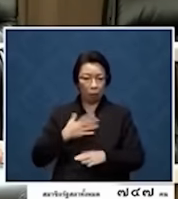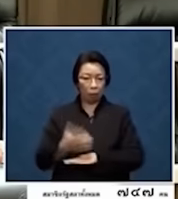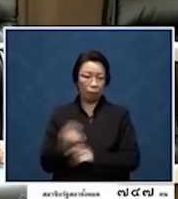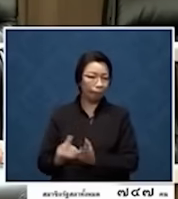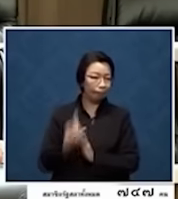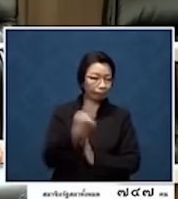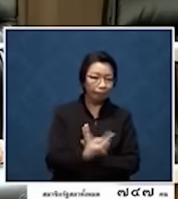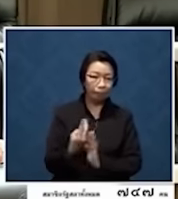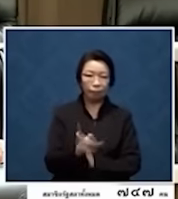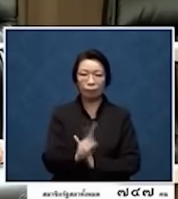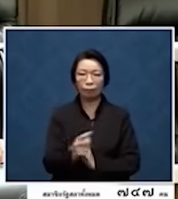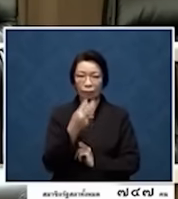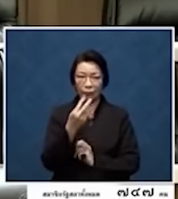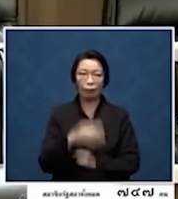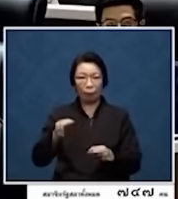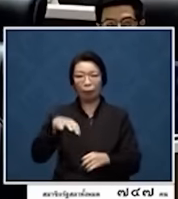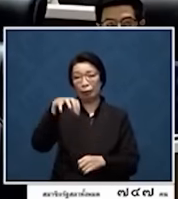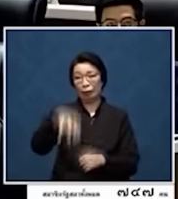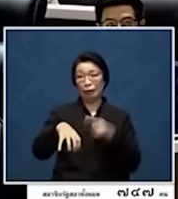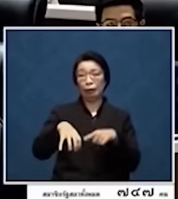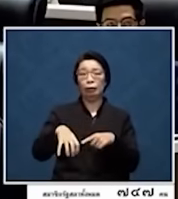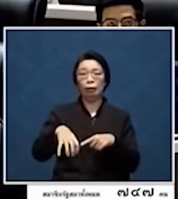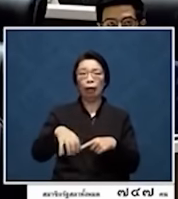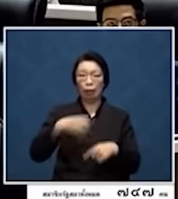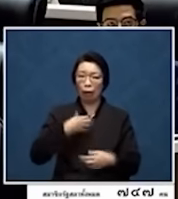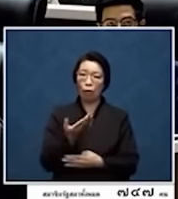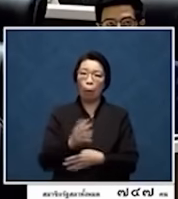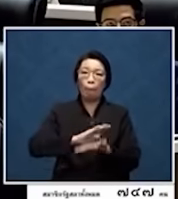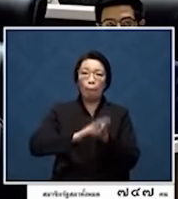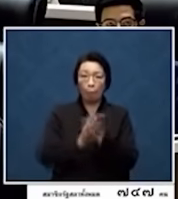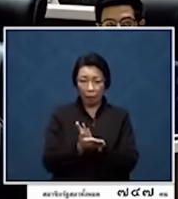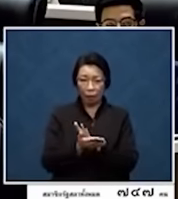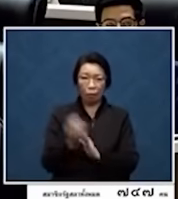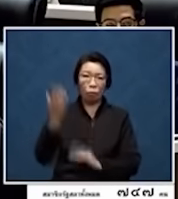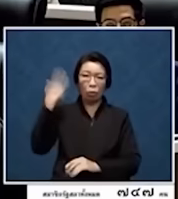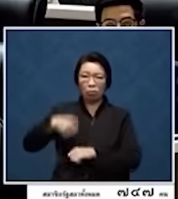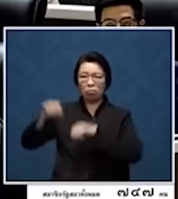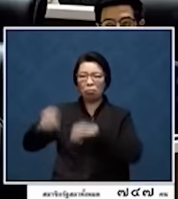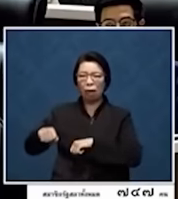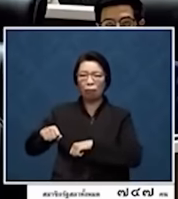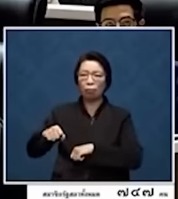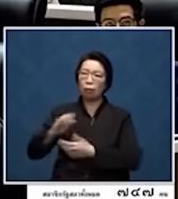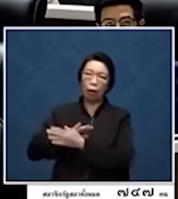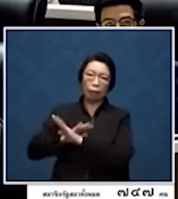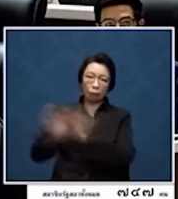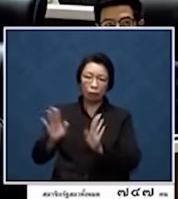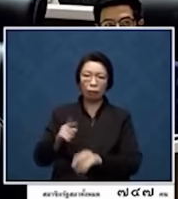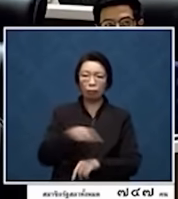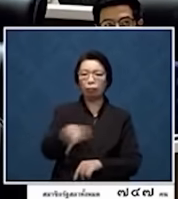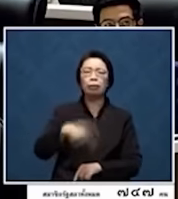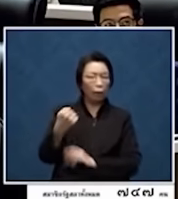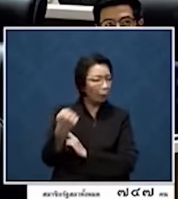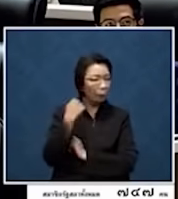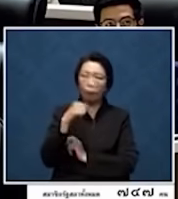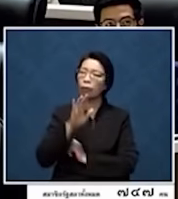ยออกมานะก็จะเหลือวาระเดียวคือวาระ272 ครับ วันเนี้ยการประชุมสภาเนี่ยรังสิมันโรมแล้ว